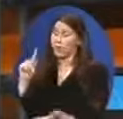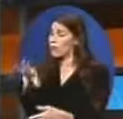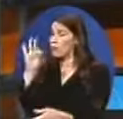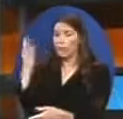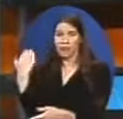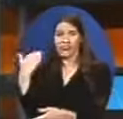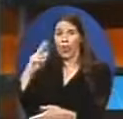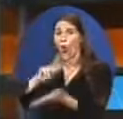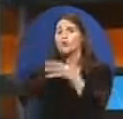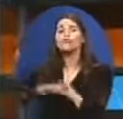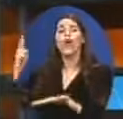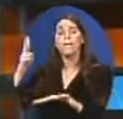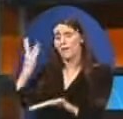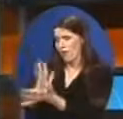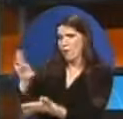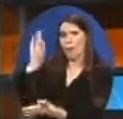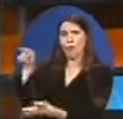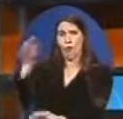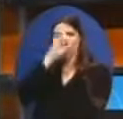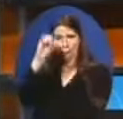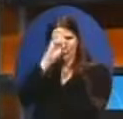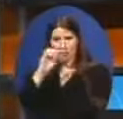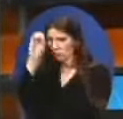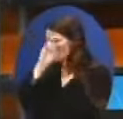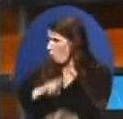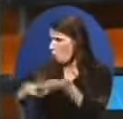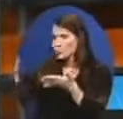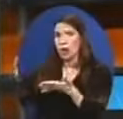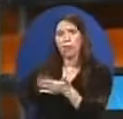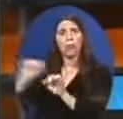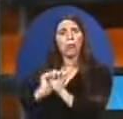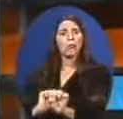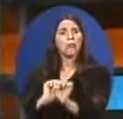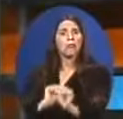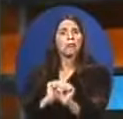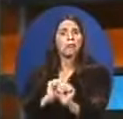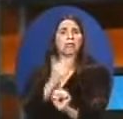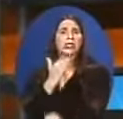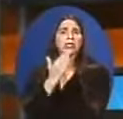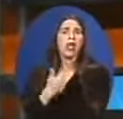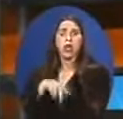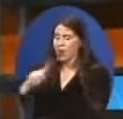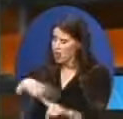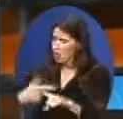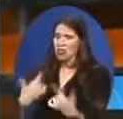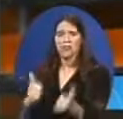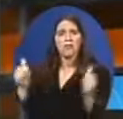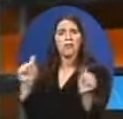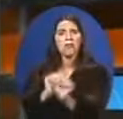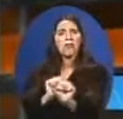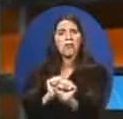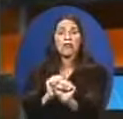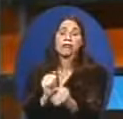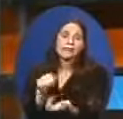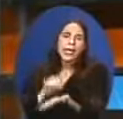לפני חודשיים פלוס, ובחודשיים האלה היו כל כך הרבה דברים שהוא תמך בישראל, ועדיין עומד לימינה של ישראל. אז אמר את זה